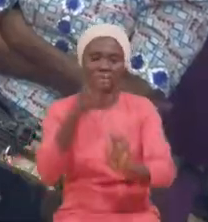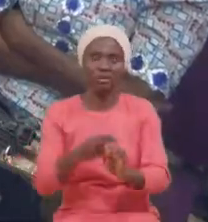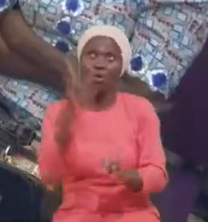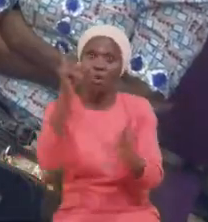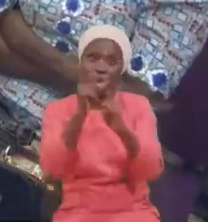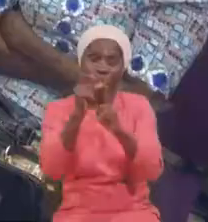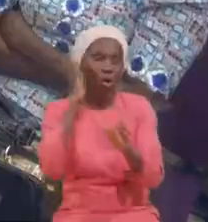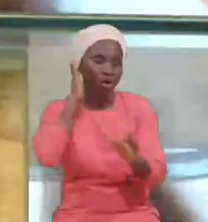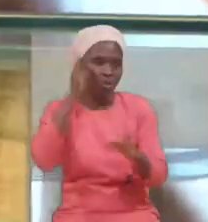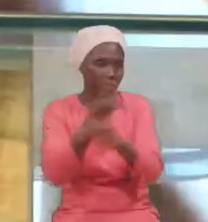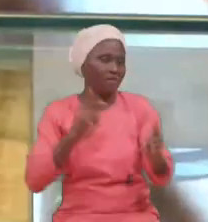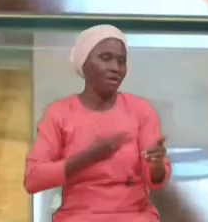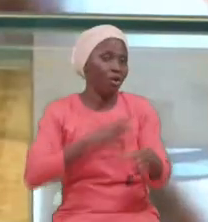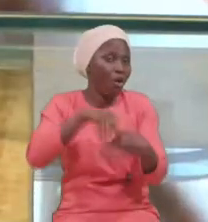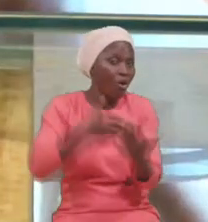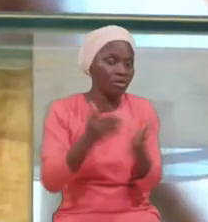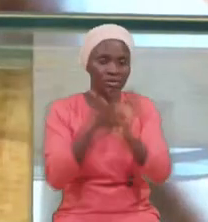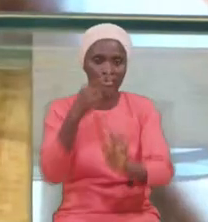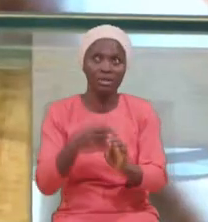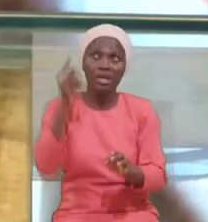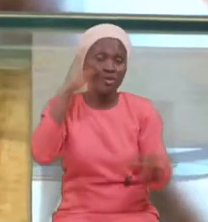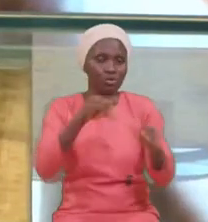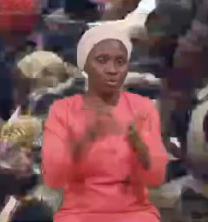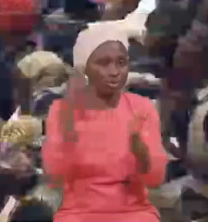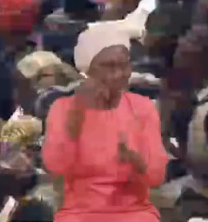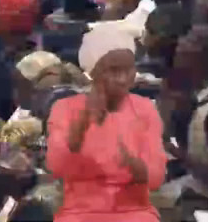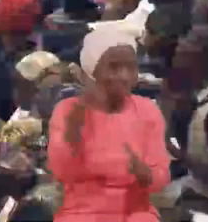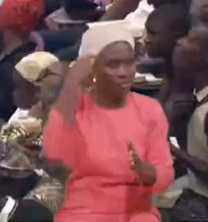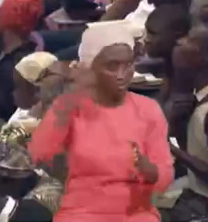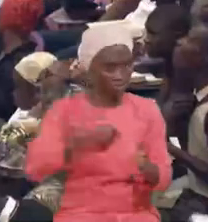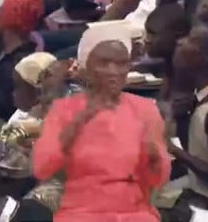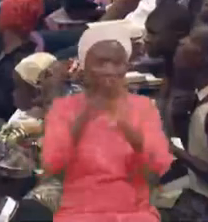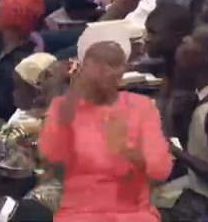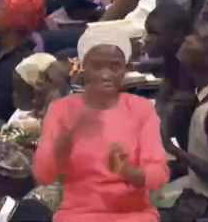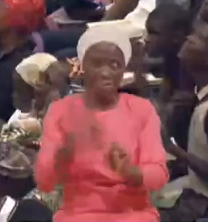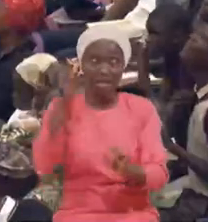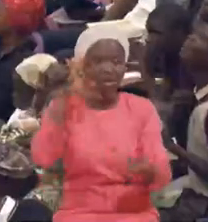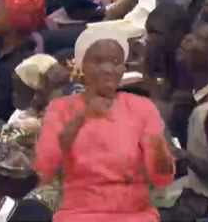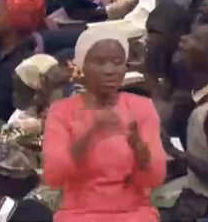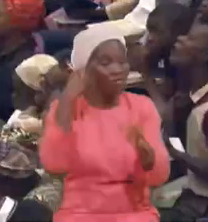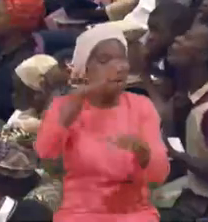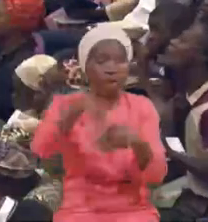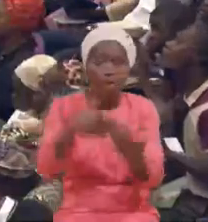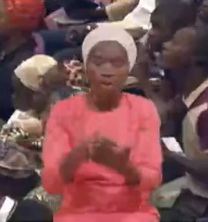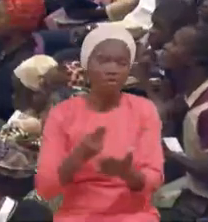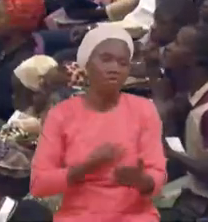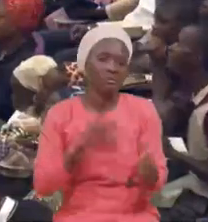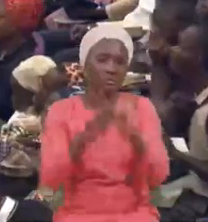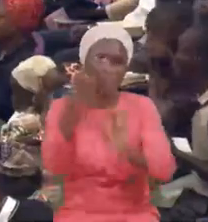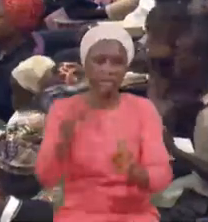tous. Il va le faire pour vous. Il le fera pour moi. Il le fera pour chacun de